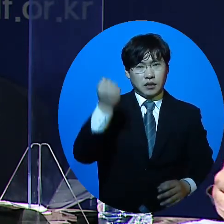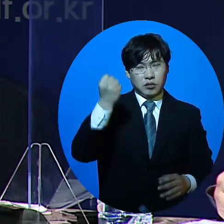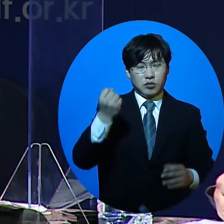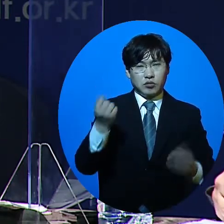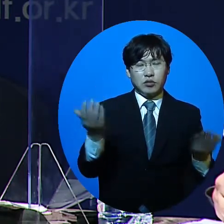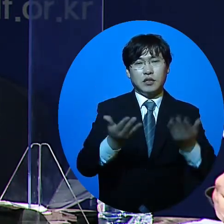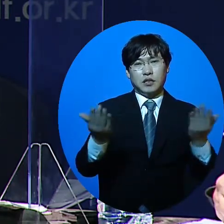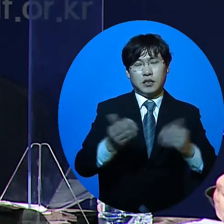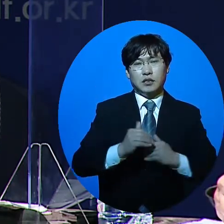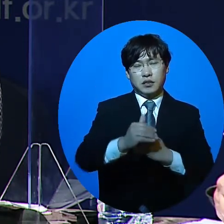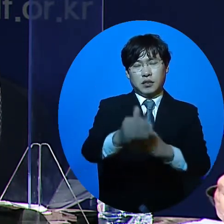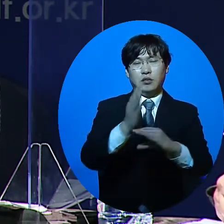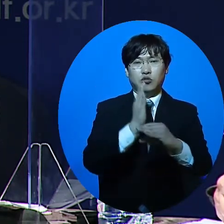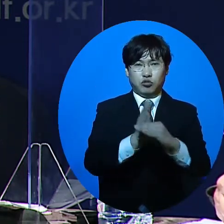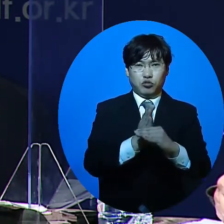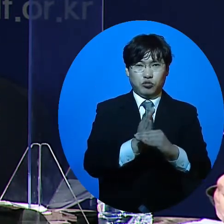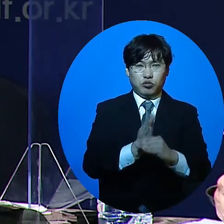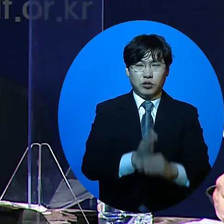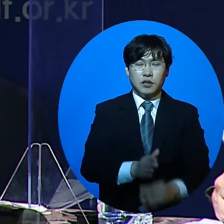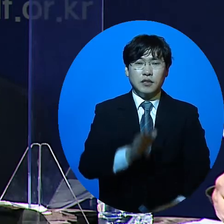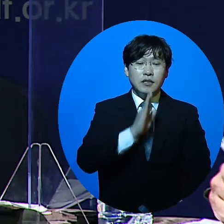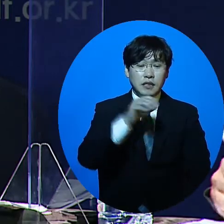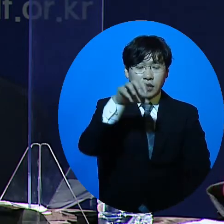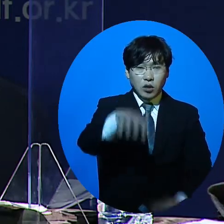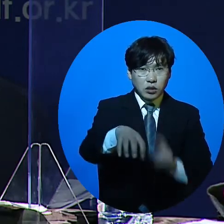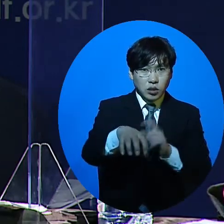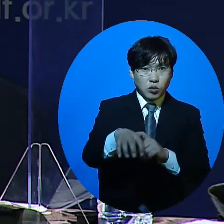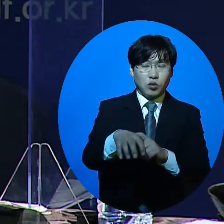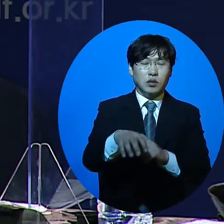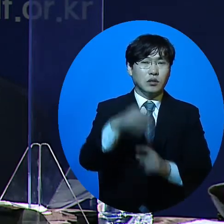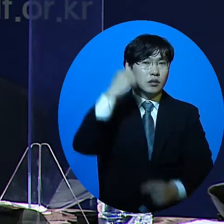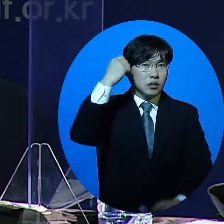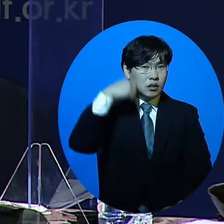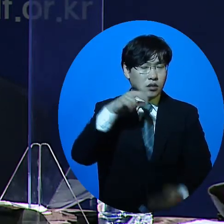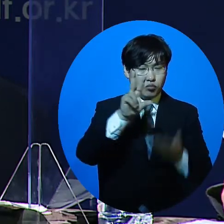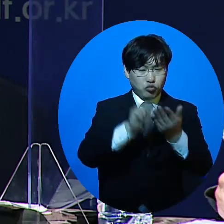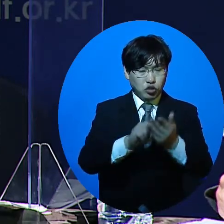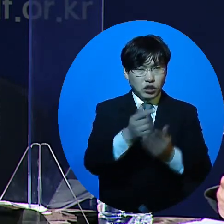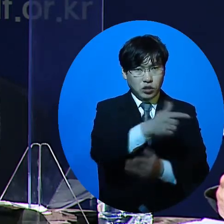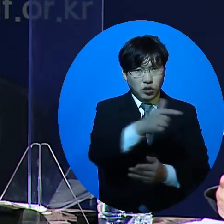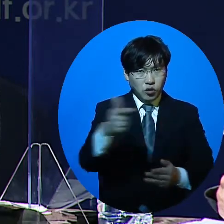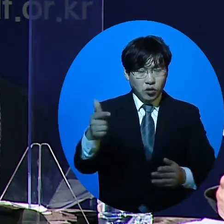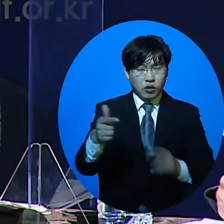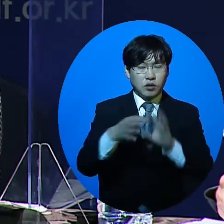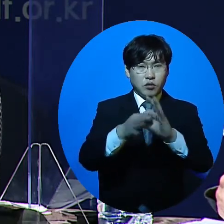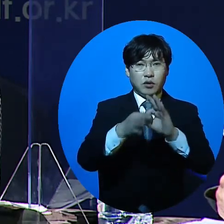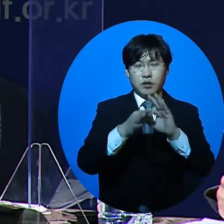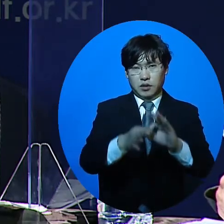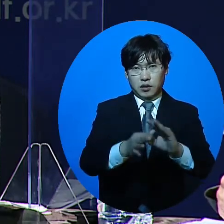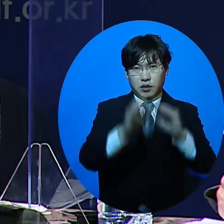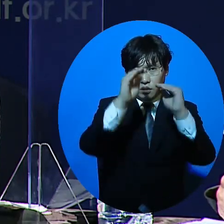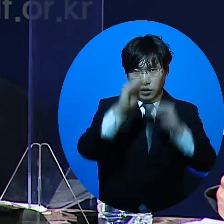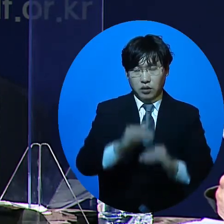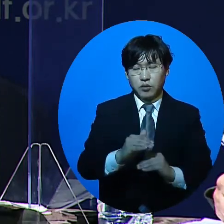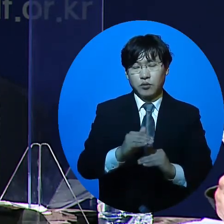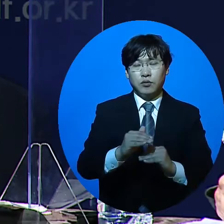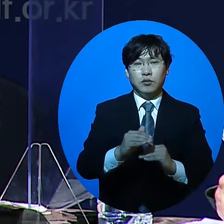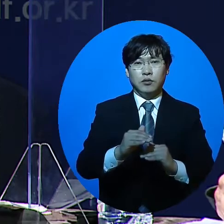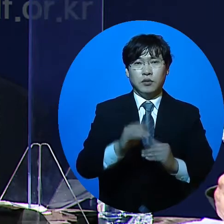있습니다. 현장에서 저희들이 하나하나 겪는 그 문제점들에 대한 그 부분은